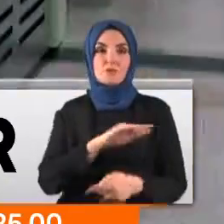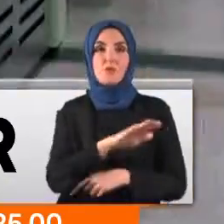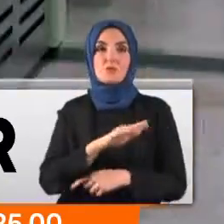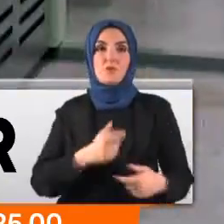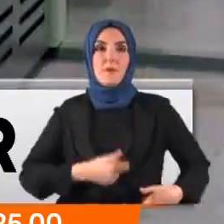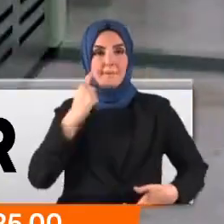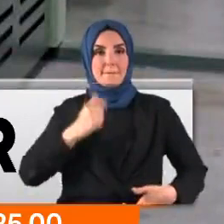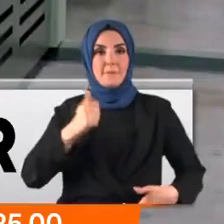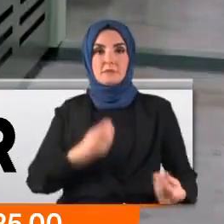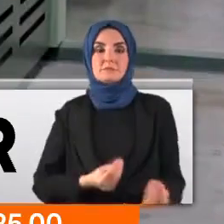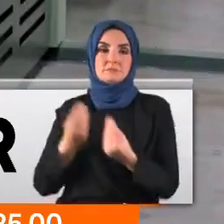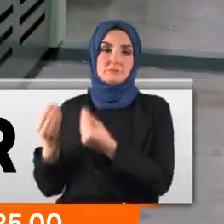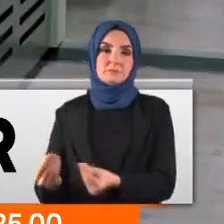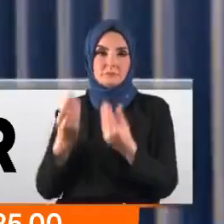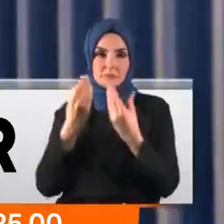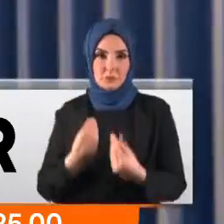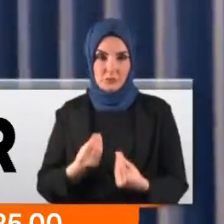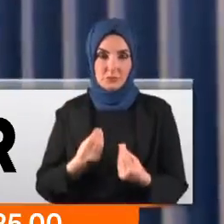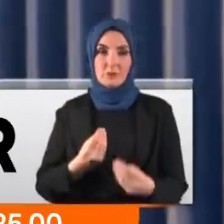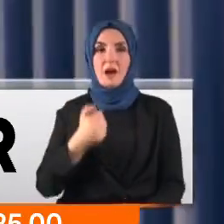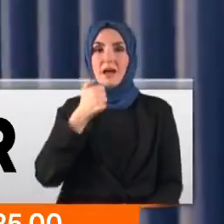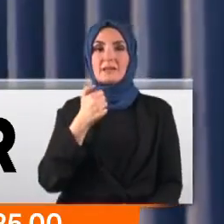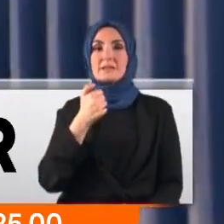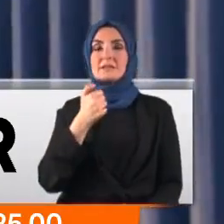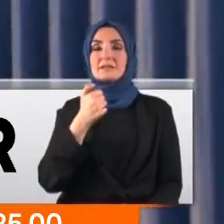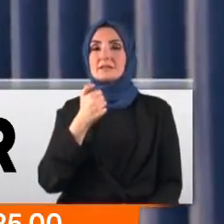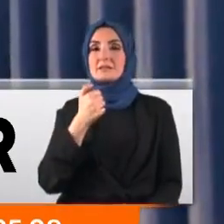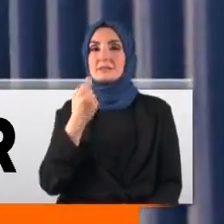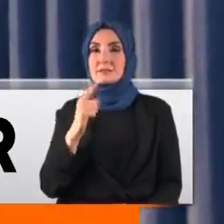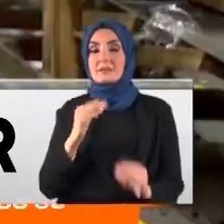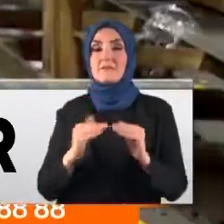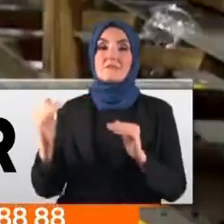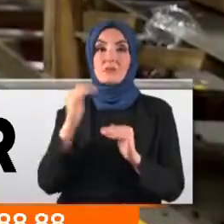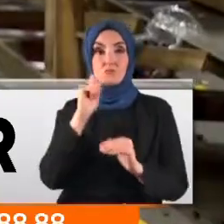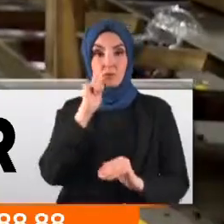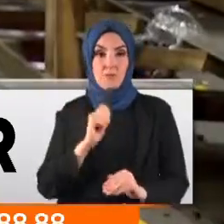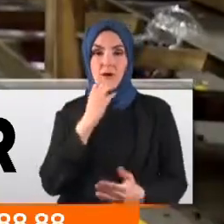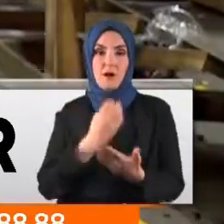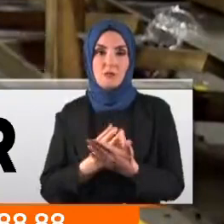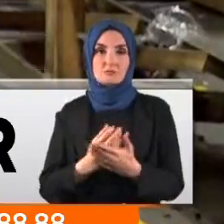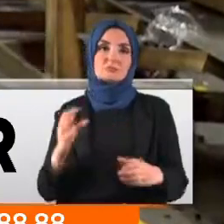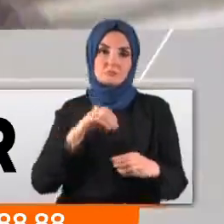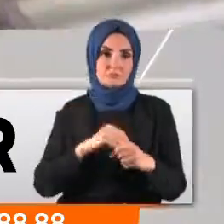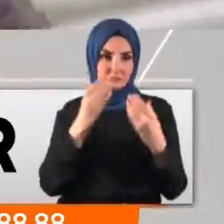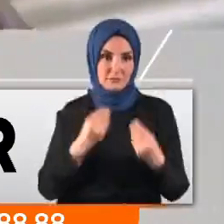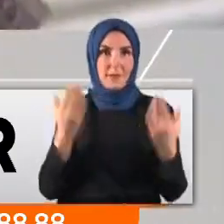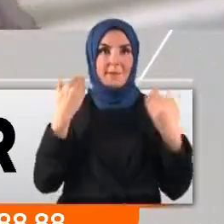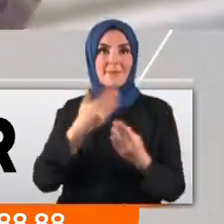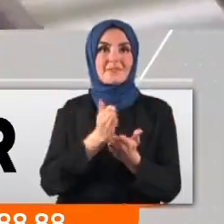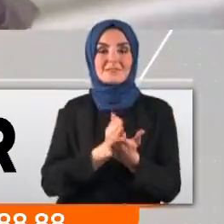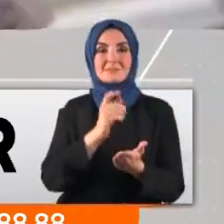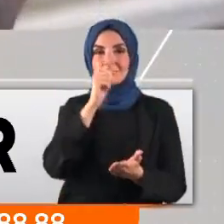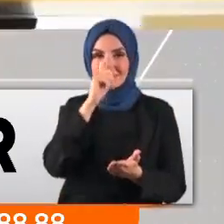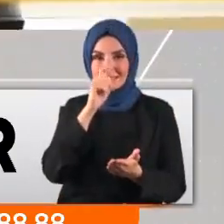bin sözleşmelinin kadroya geçmesi planlanıyor. Mevsimlik işçilere tam yıl çalışması ve tazminat hakkı da yolda. Ülkemizin